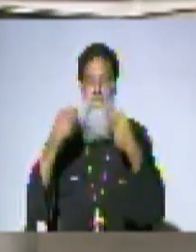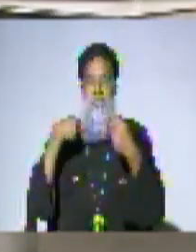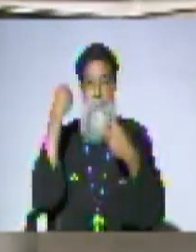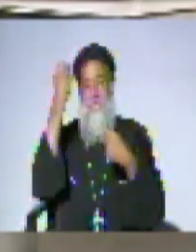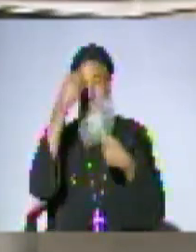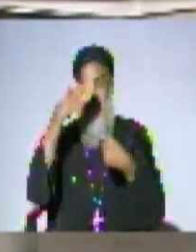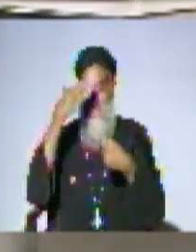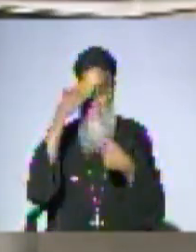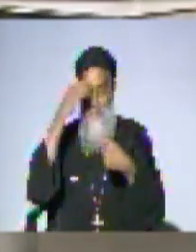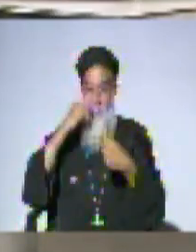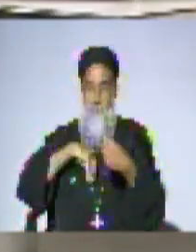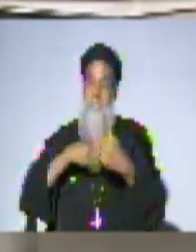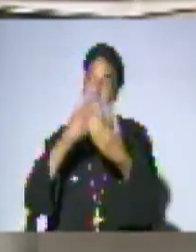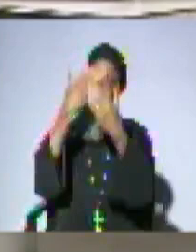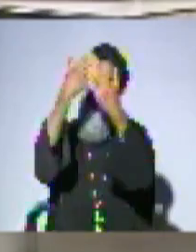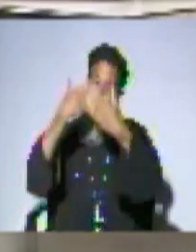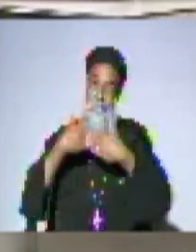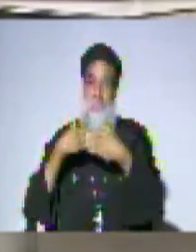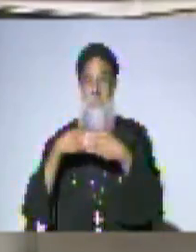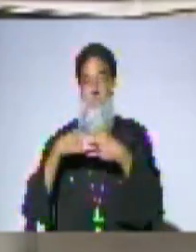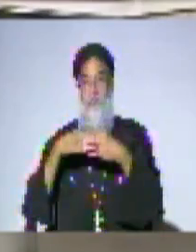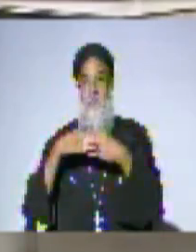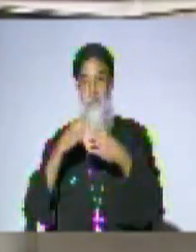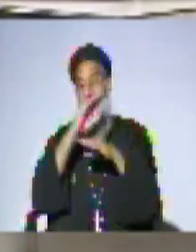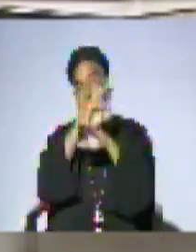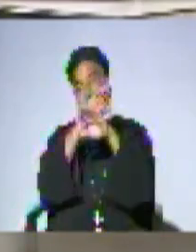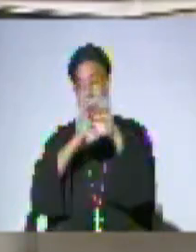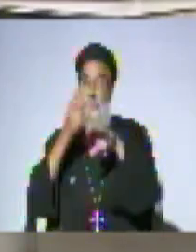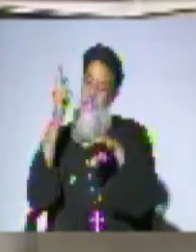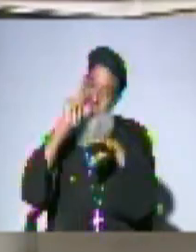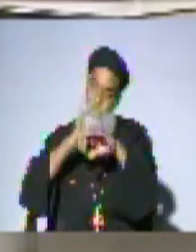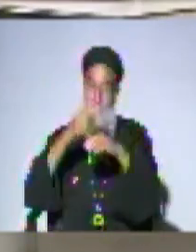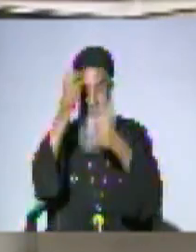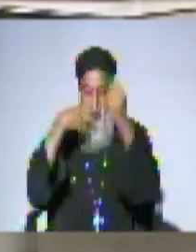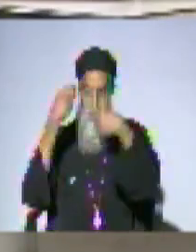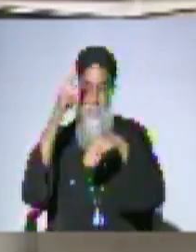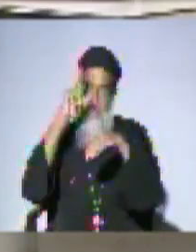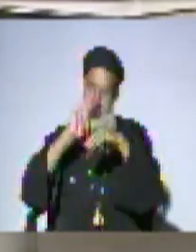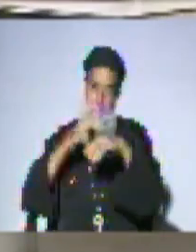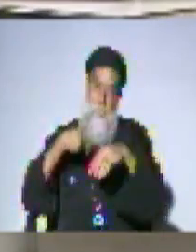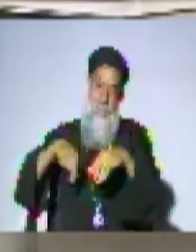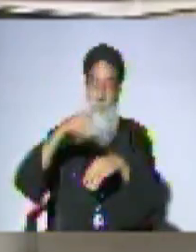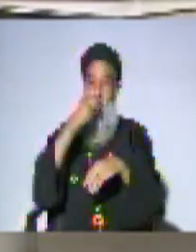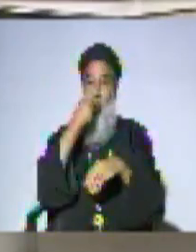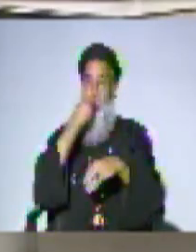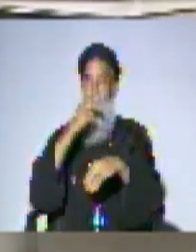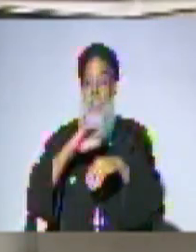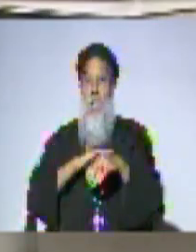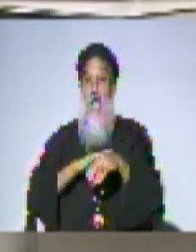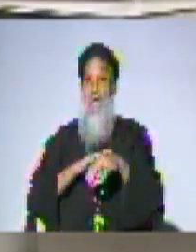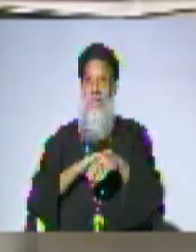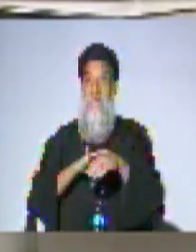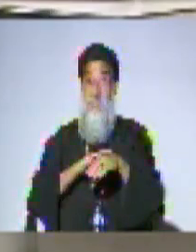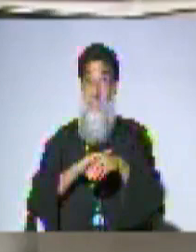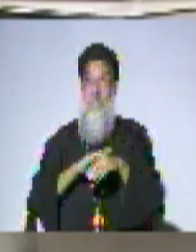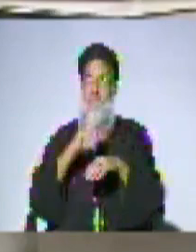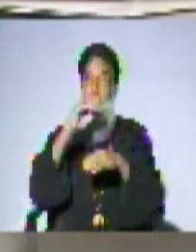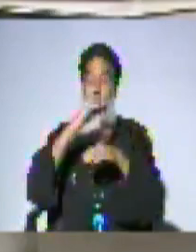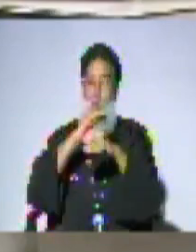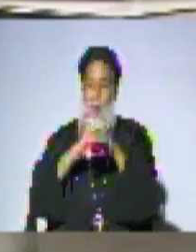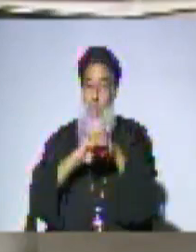محتاجها، فبالنعمة والرأفات يعني حلو قوي إن الإنسان يحس إن ربنا رؤوف